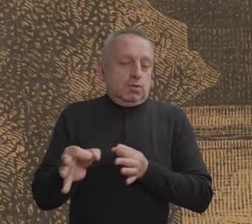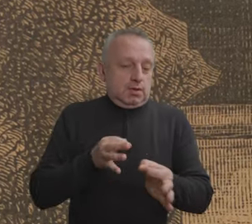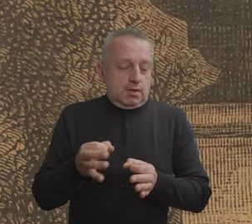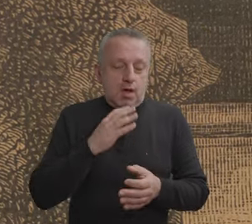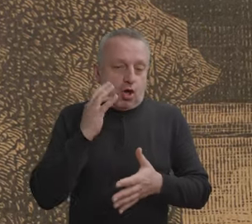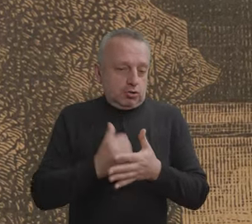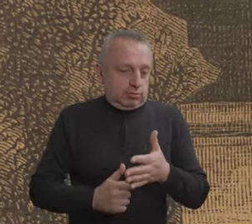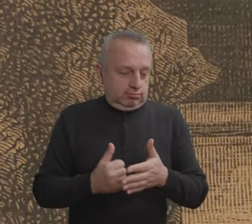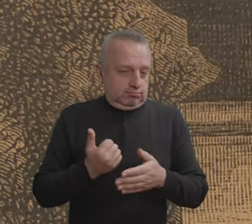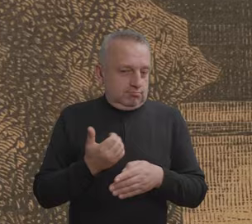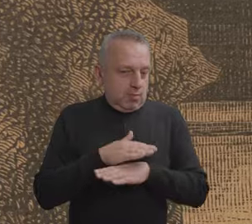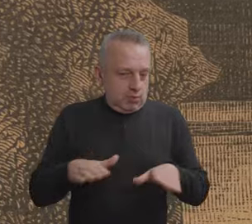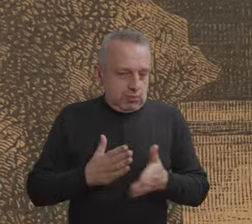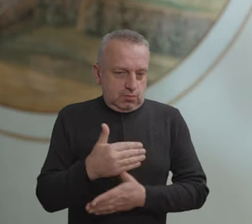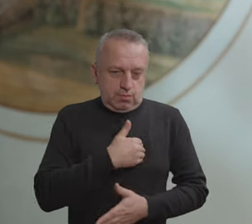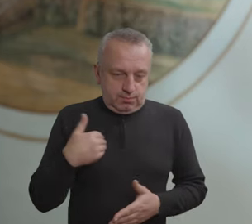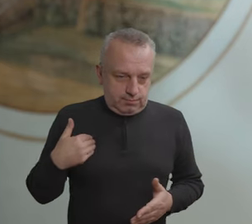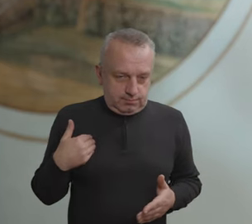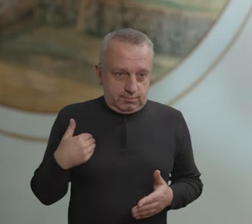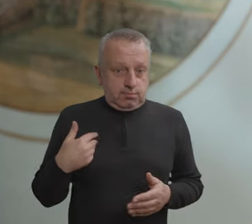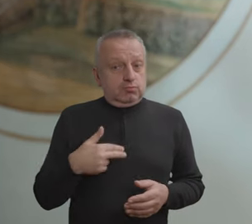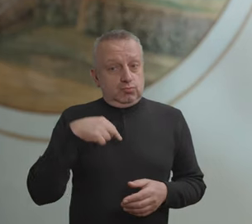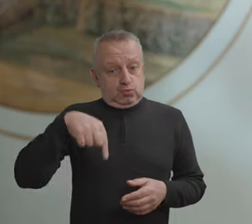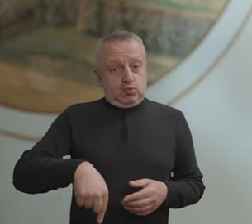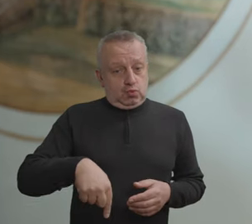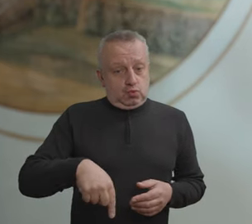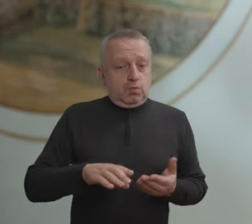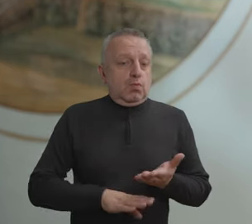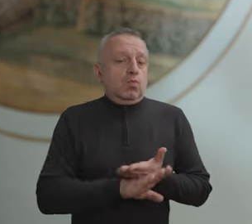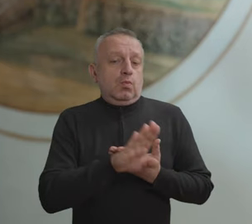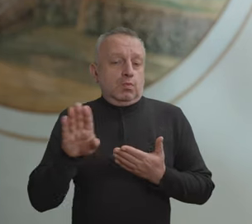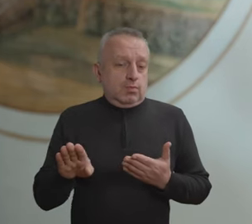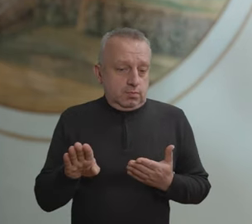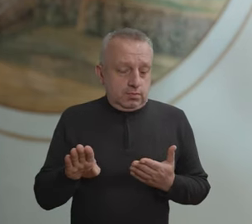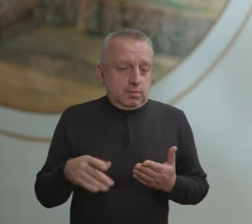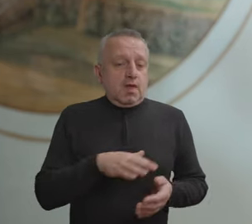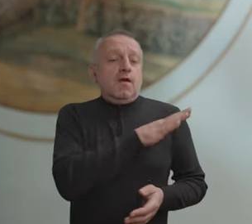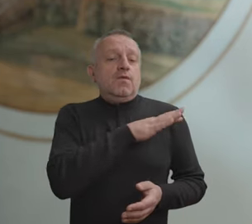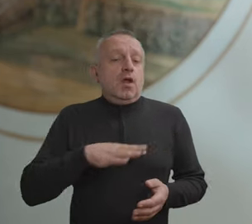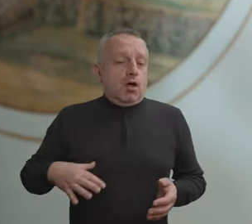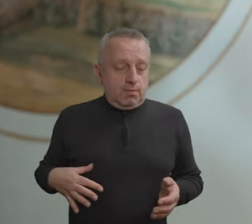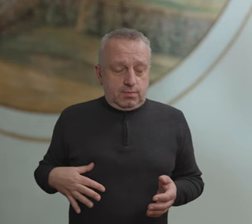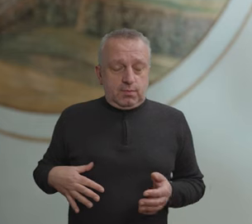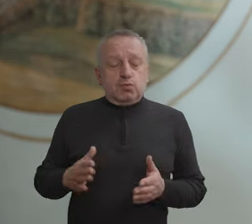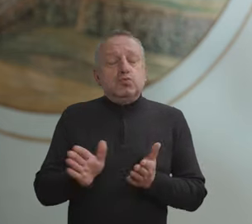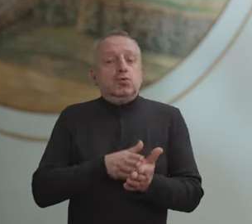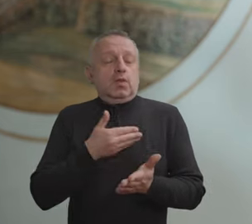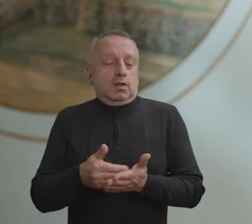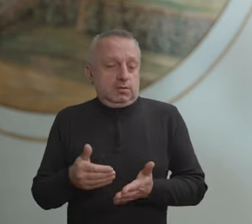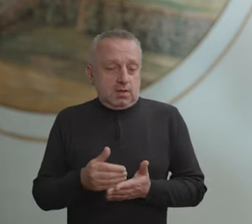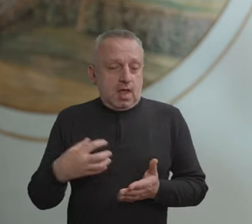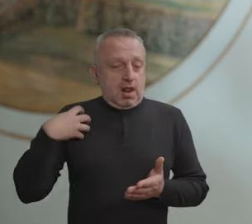historii odzyskania niepodległości przez Polskę. Nasze Podkarpacie może pochwalić się wieloma